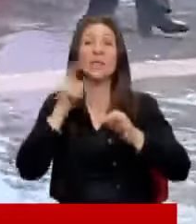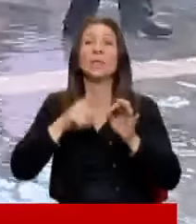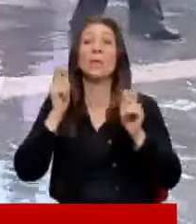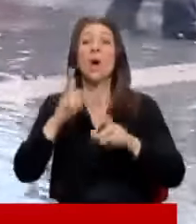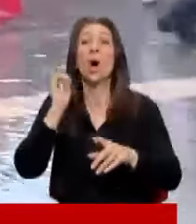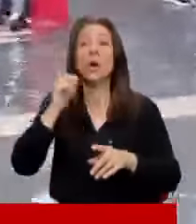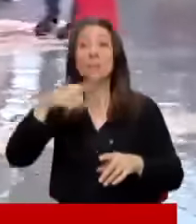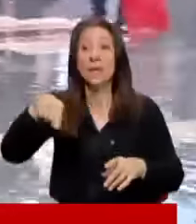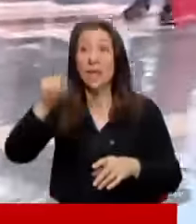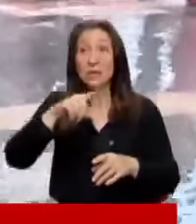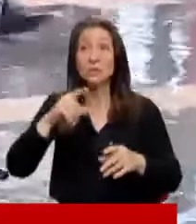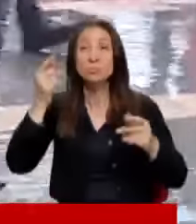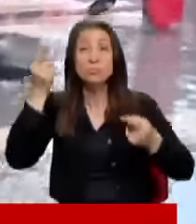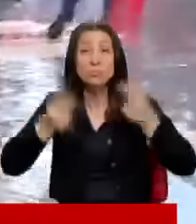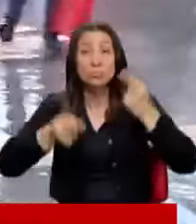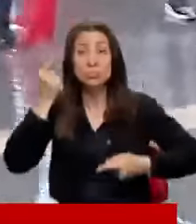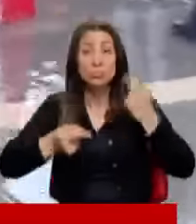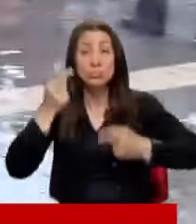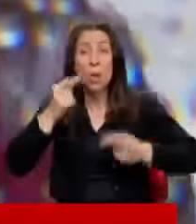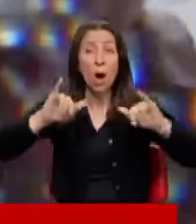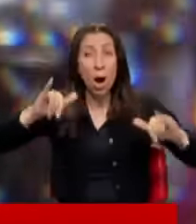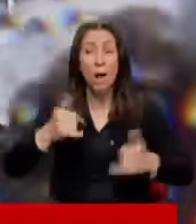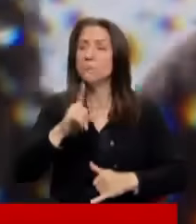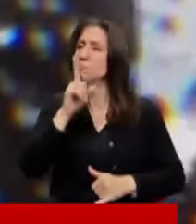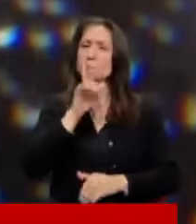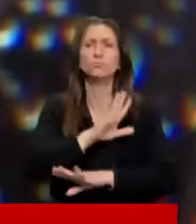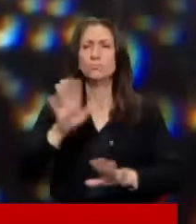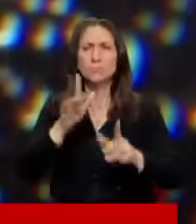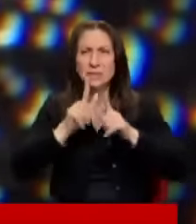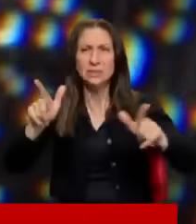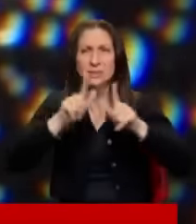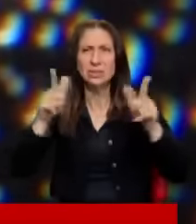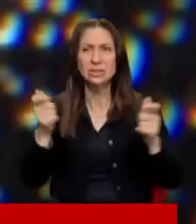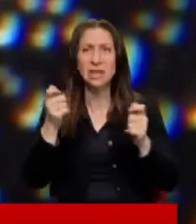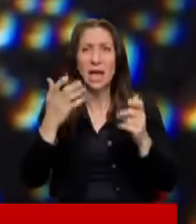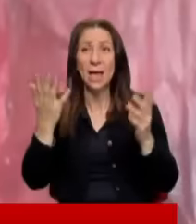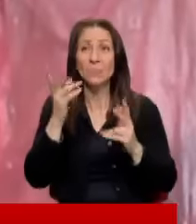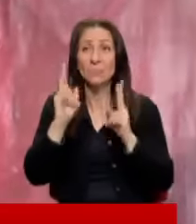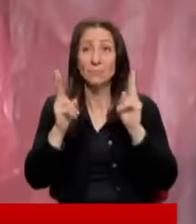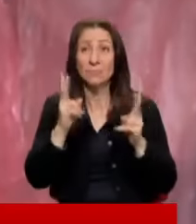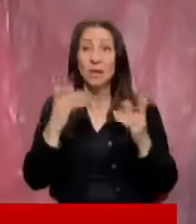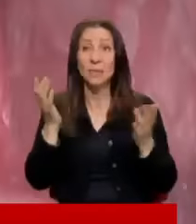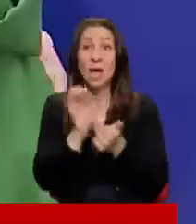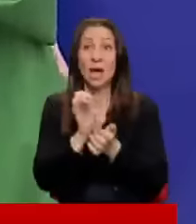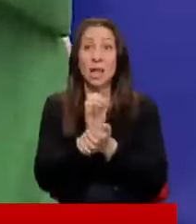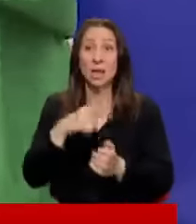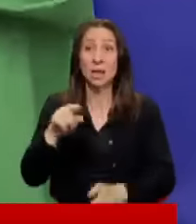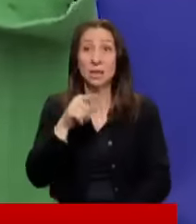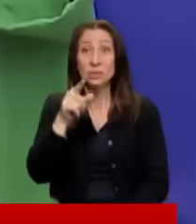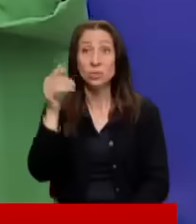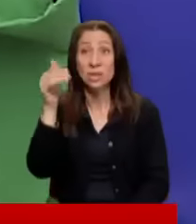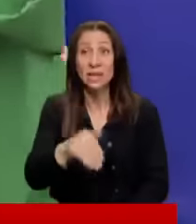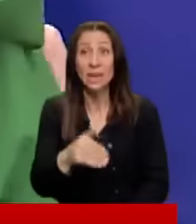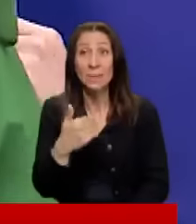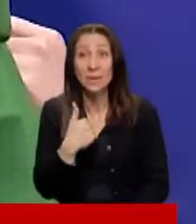yapılmayan öğretmenler dolu yağışından da etkilensin duyurmaya çalıştılar hem kendileri hem de aileleri sizi bu